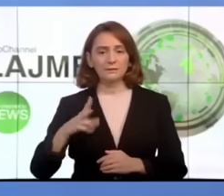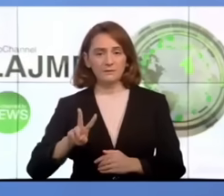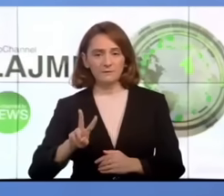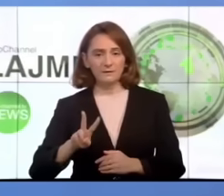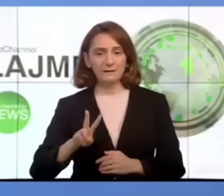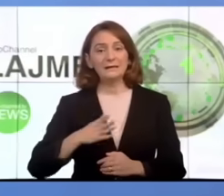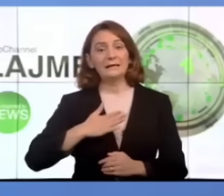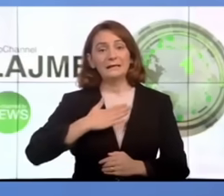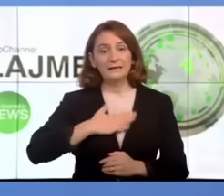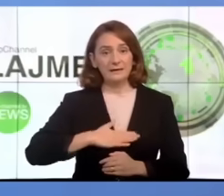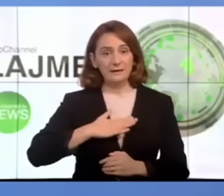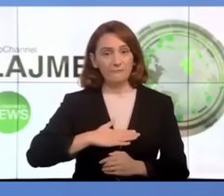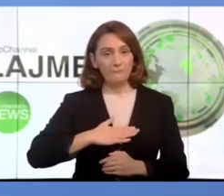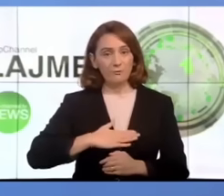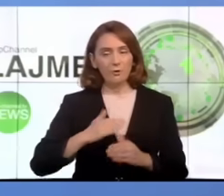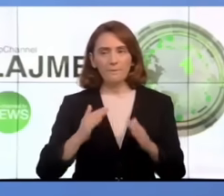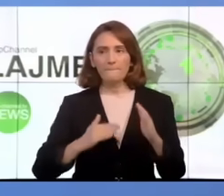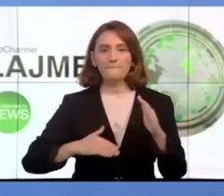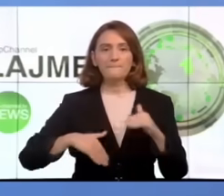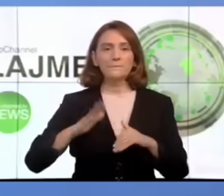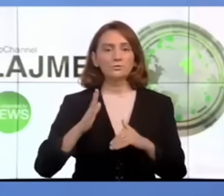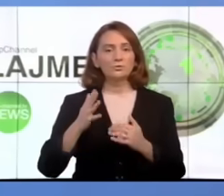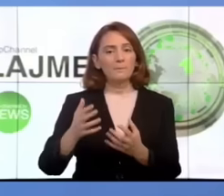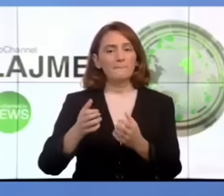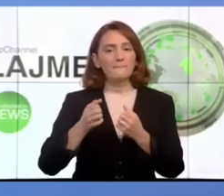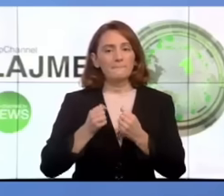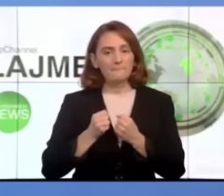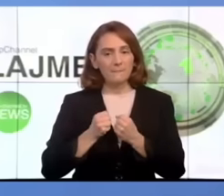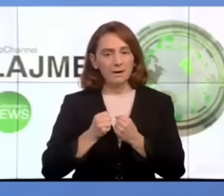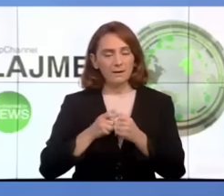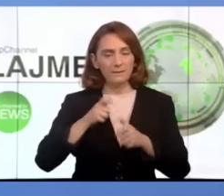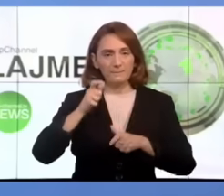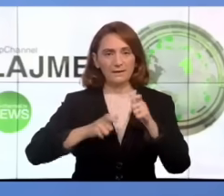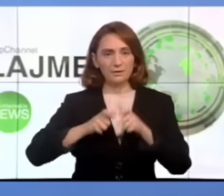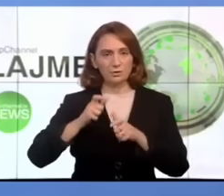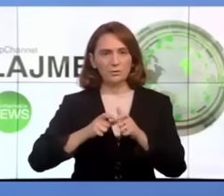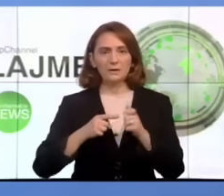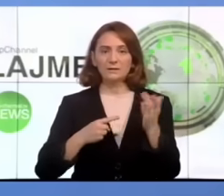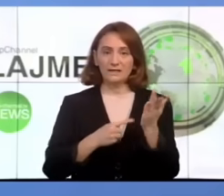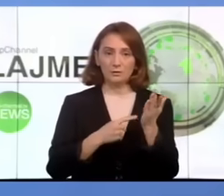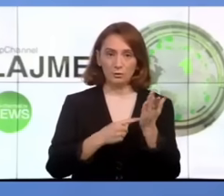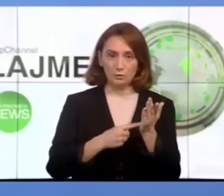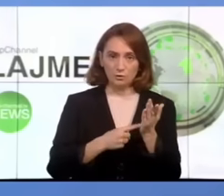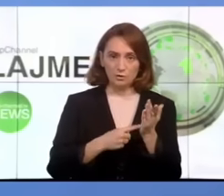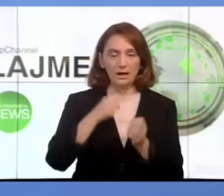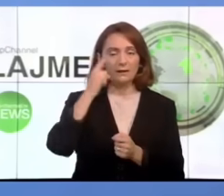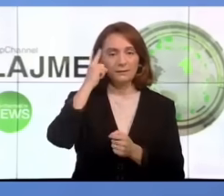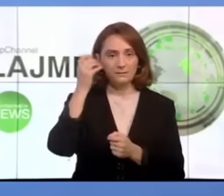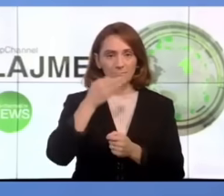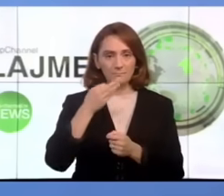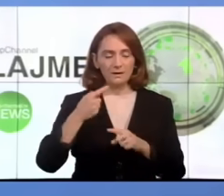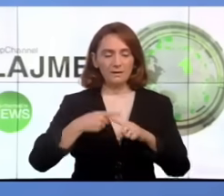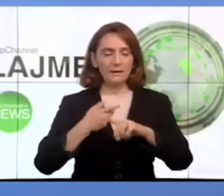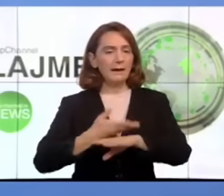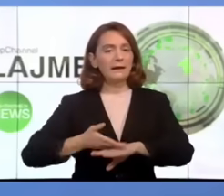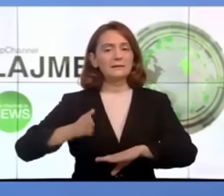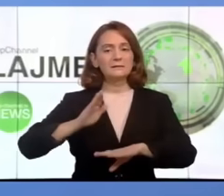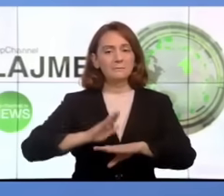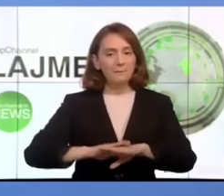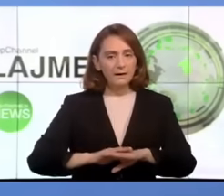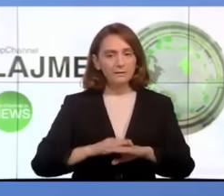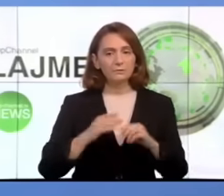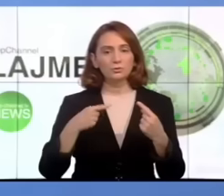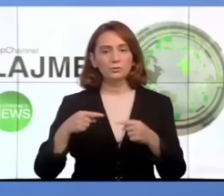ta përpunuar informacionin, për t'i kuptuar të dhënat dhe për t'i vendosur ato në kontekst. Në mënyrë që profesionisti i ri në